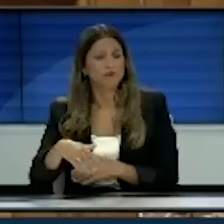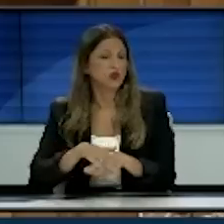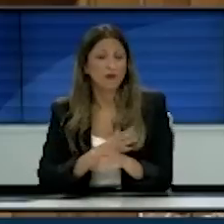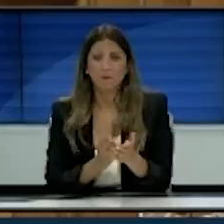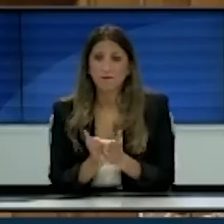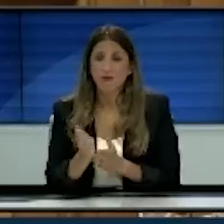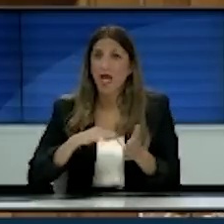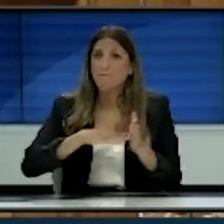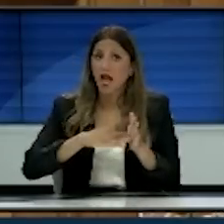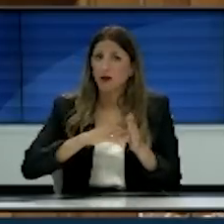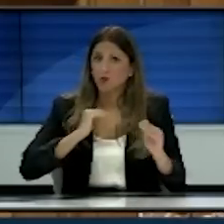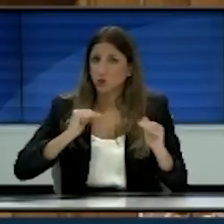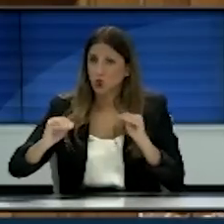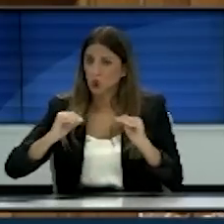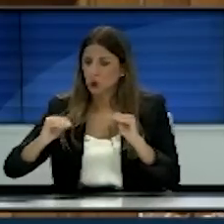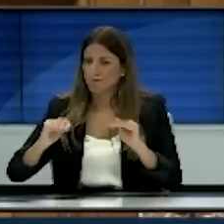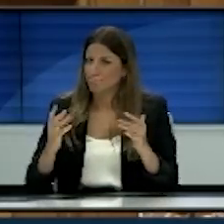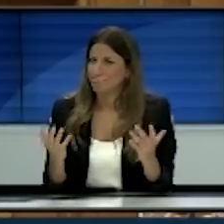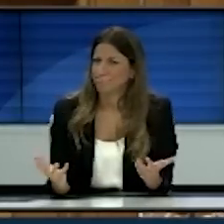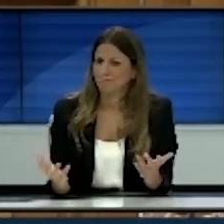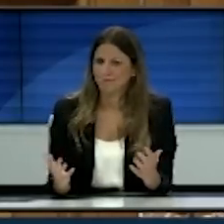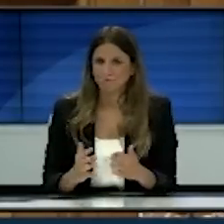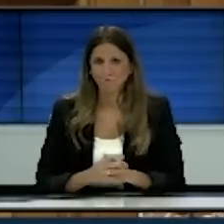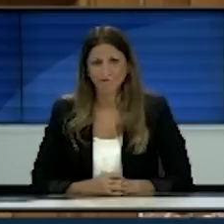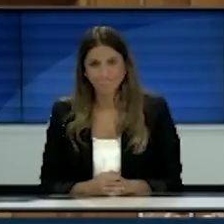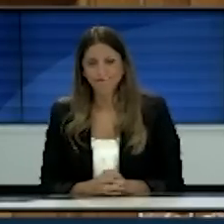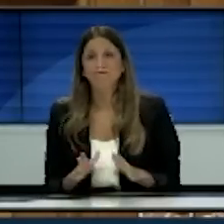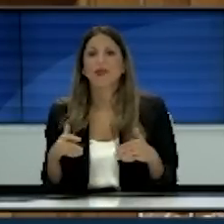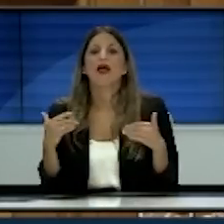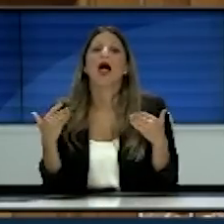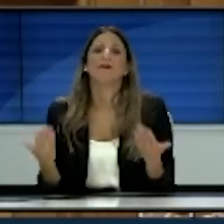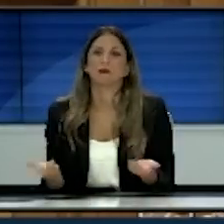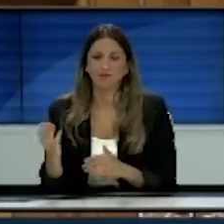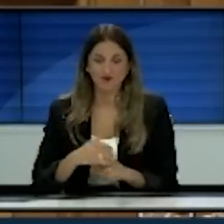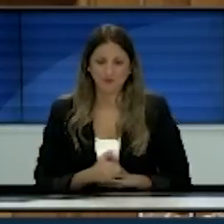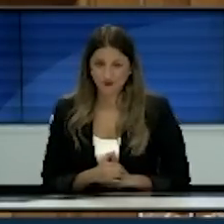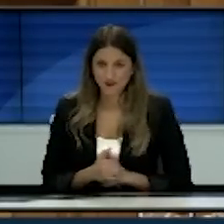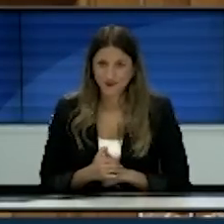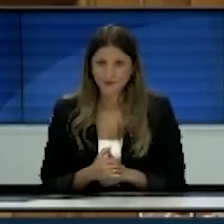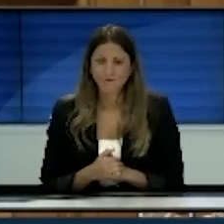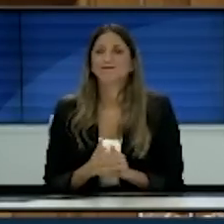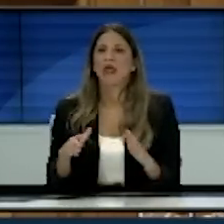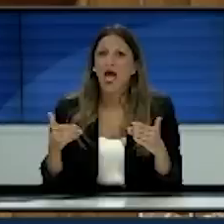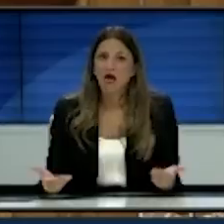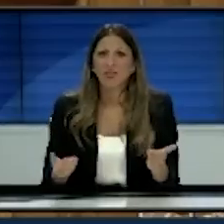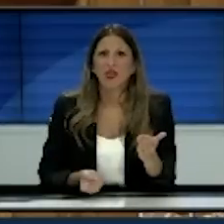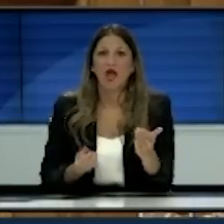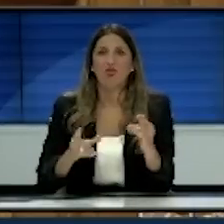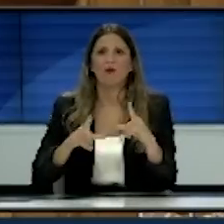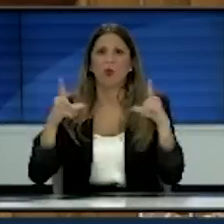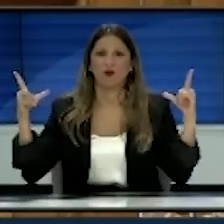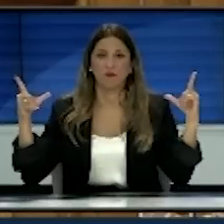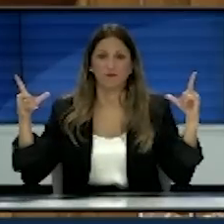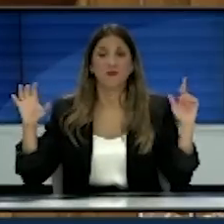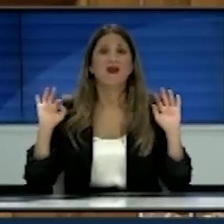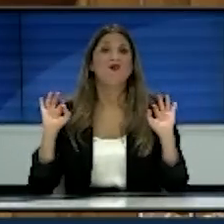αλλά αυτοί είστε. Αυτή τη μεγάλη φιλεργατική καινοτομία, βέβαια ψηφίσατε κι